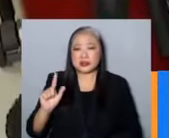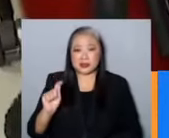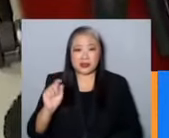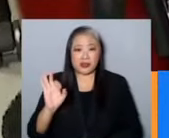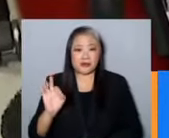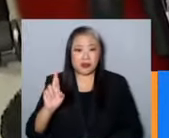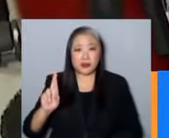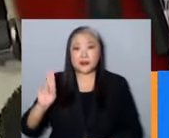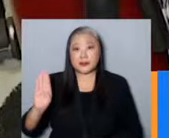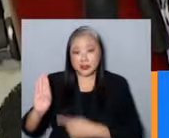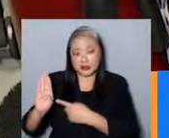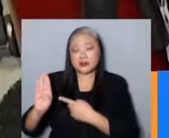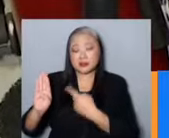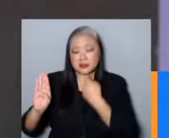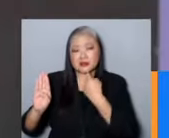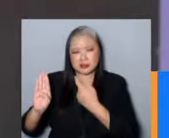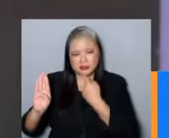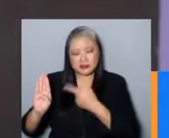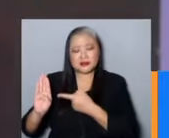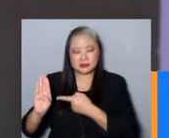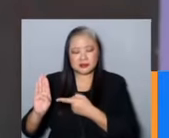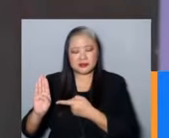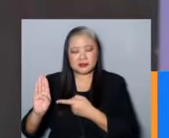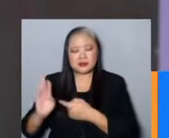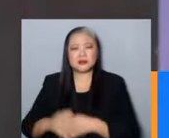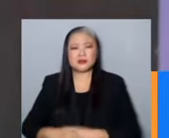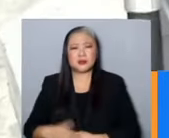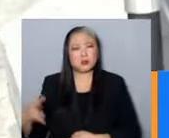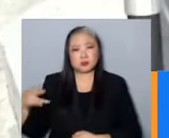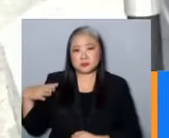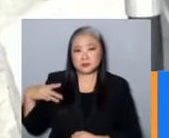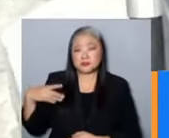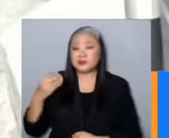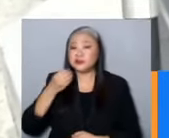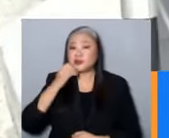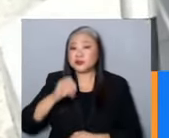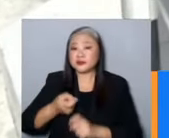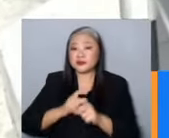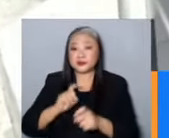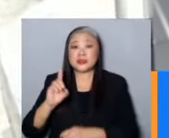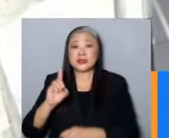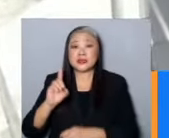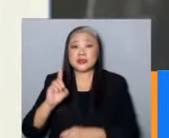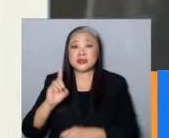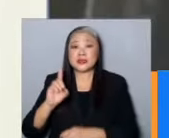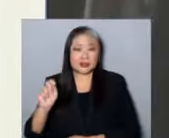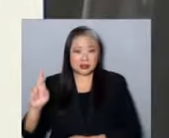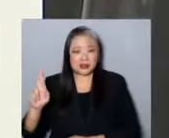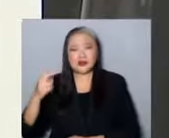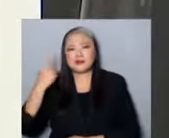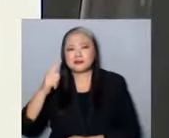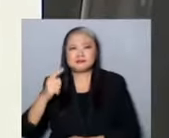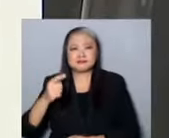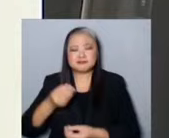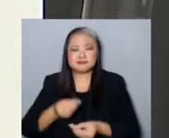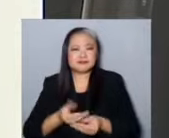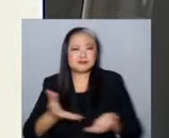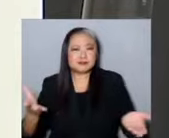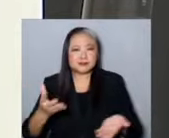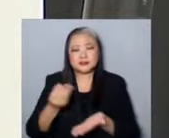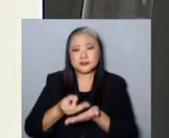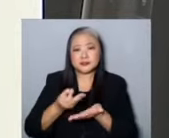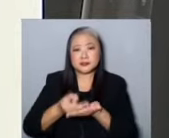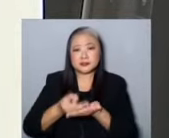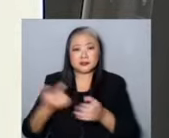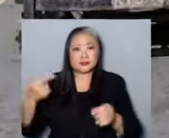Board o LTFRB, hinihintay na lang nilang utos ng Department of Transportation na ipamahagi ito. Kung sakali, ₱10,000